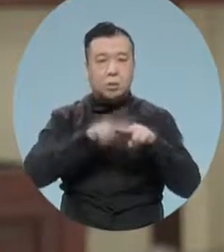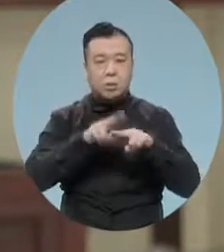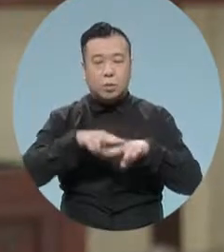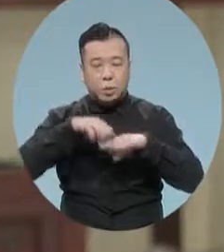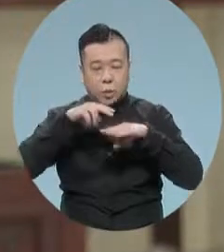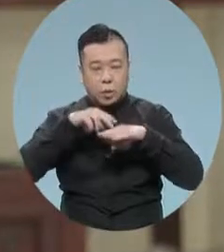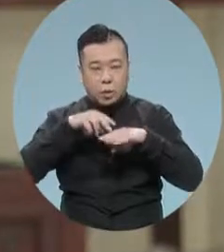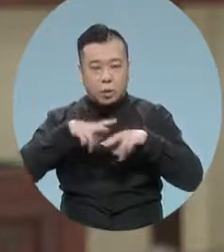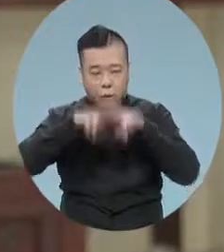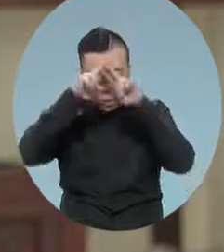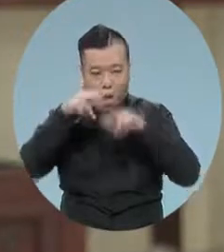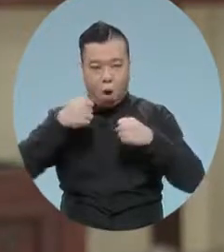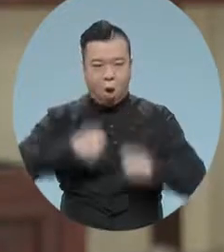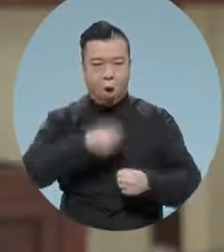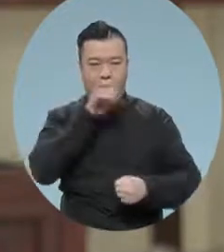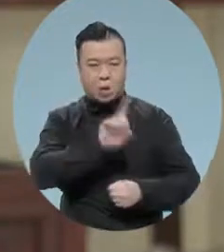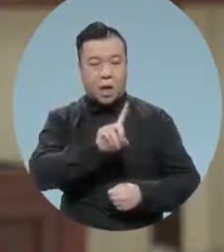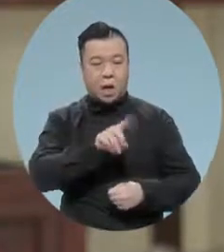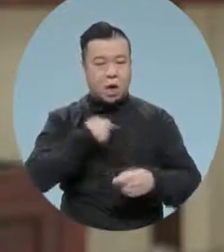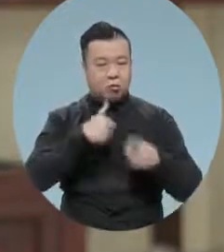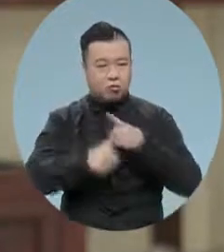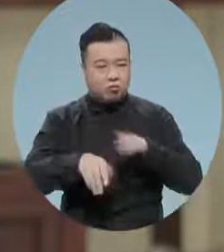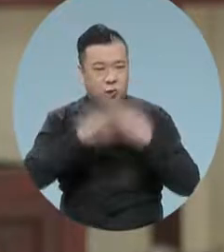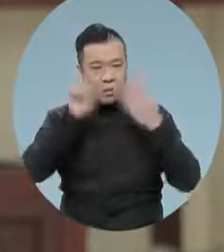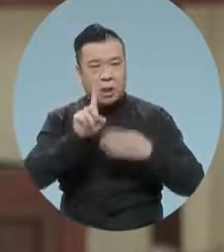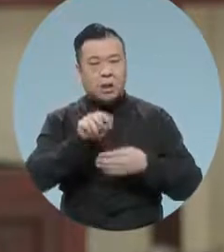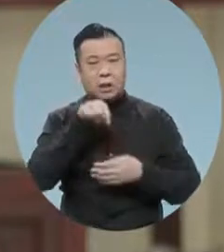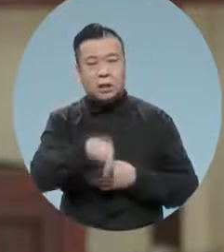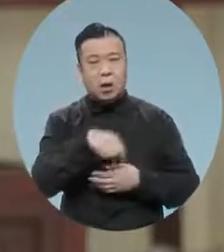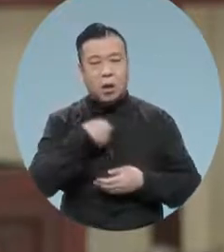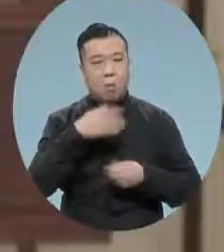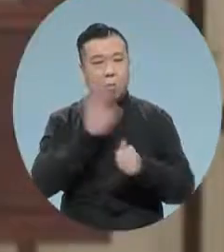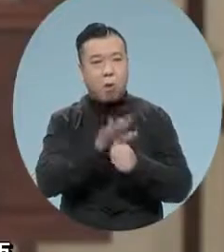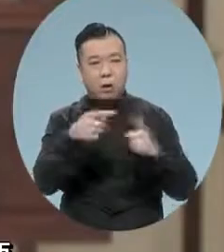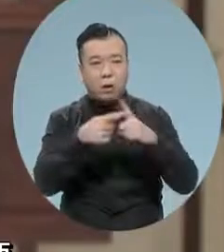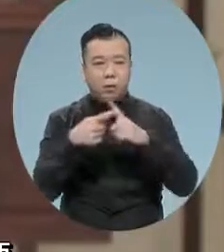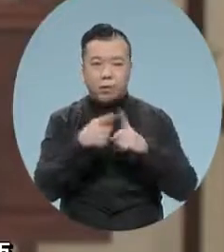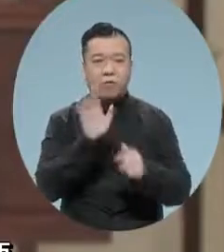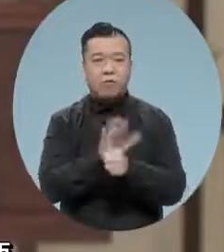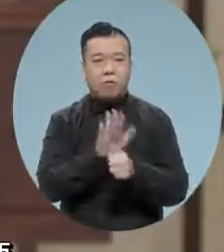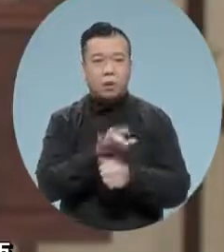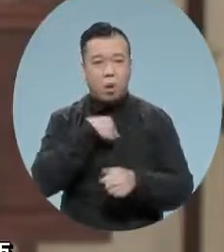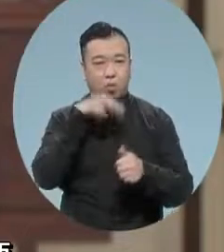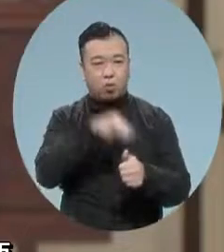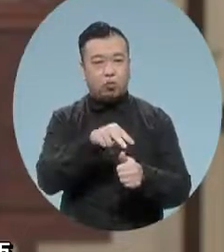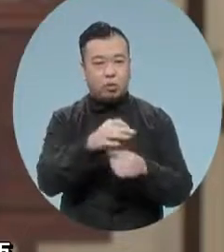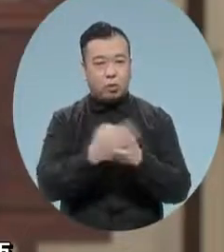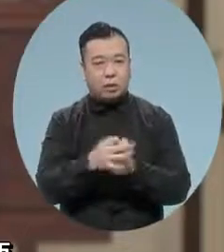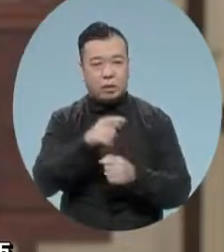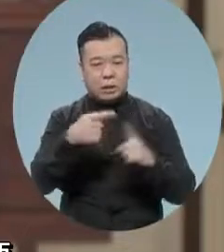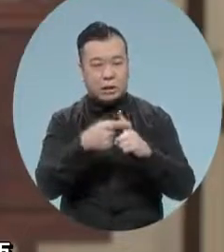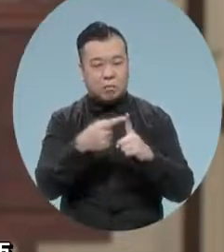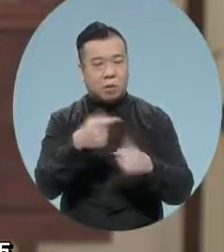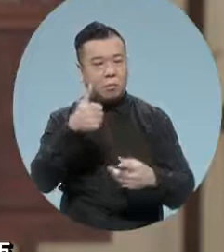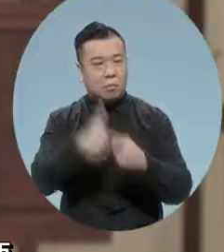非常强调呢他的初心，他初心就是为人民服务，他管治的国家都以人民的利